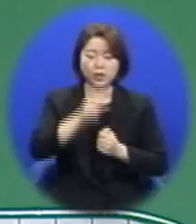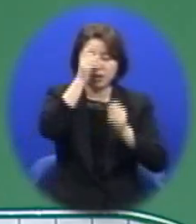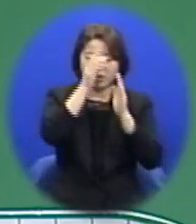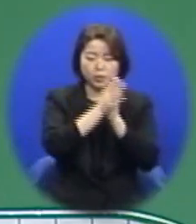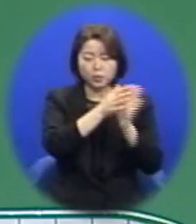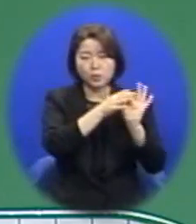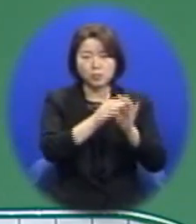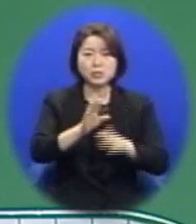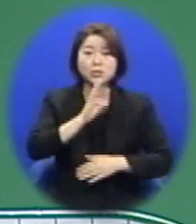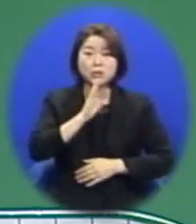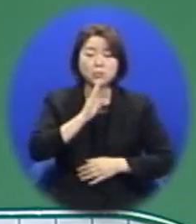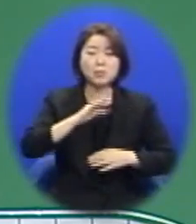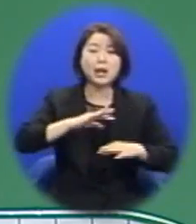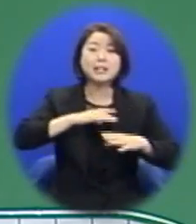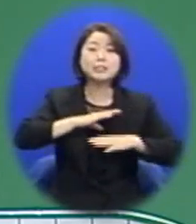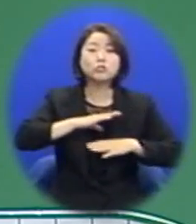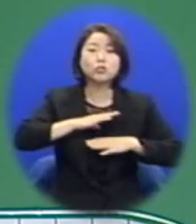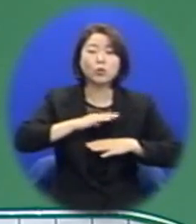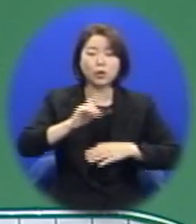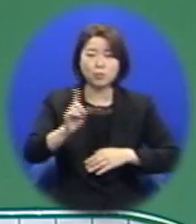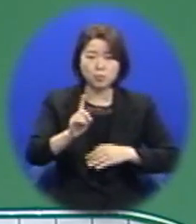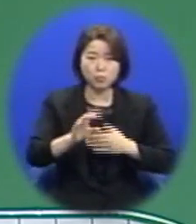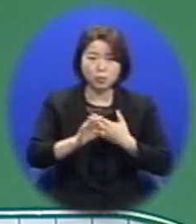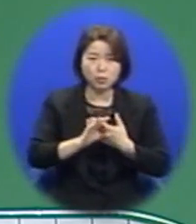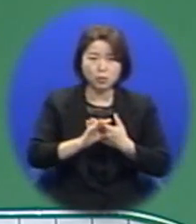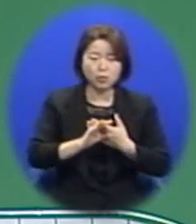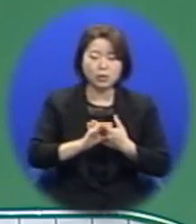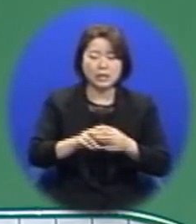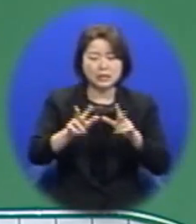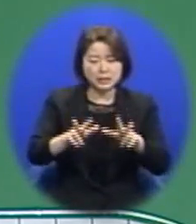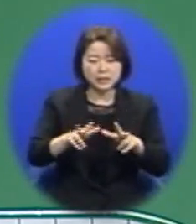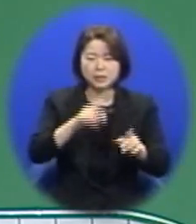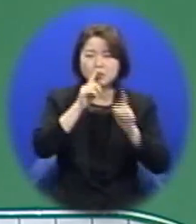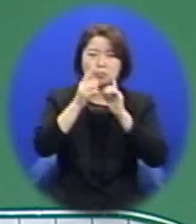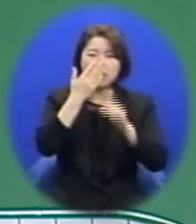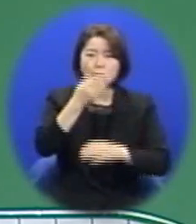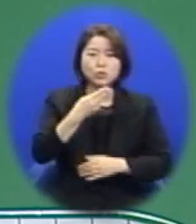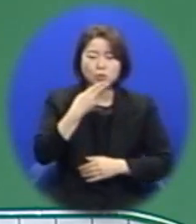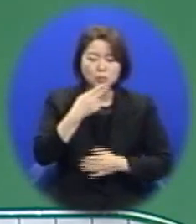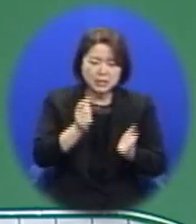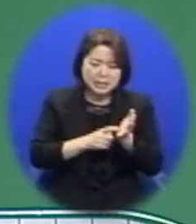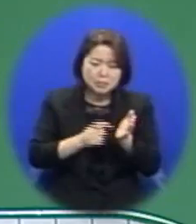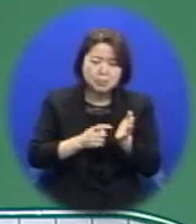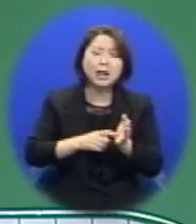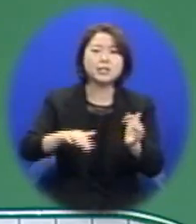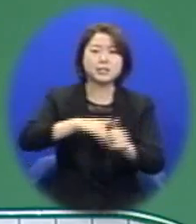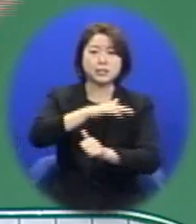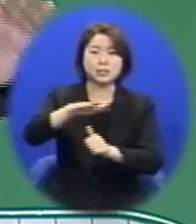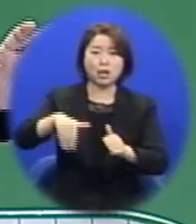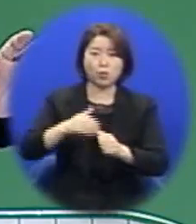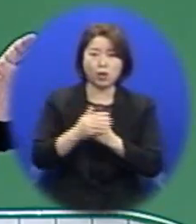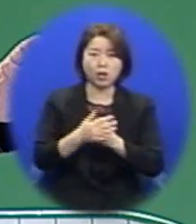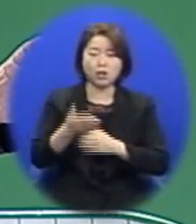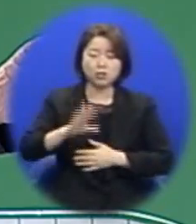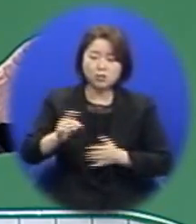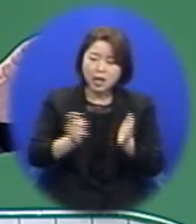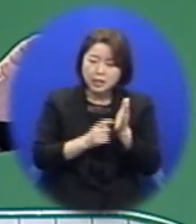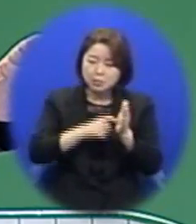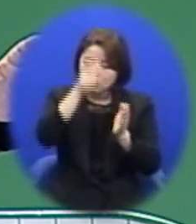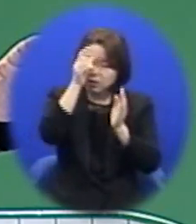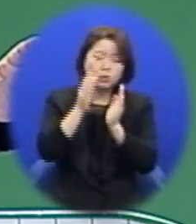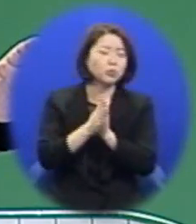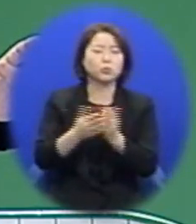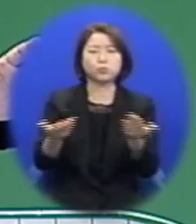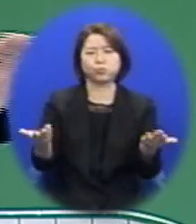기도하면서 정말 두려운 것이 바로 그것이었어요. 지금은 말할 수 없는 비상한 상황인데 비상한 기도가 없는